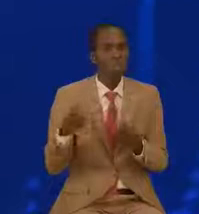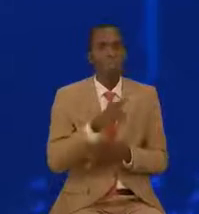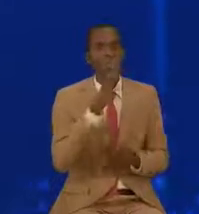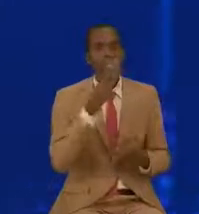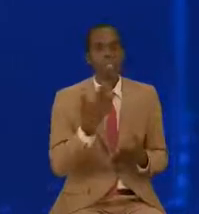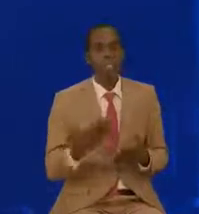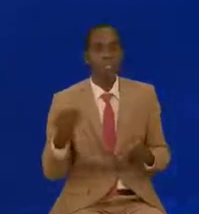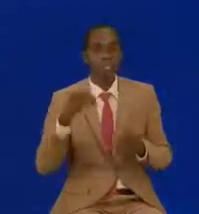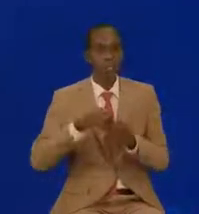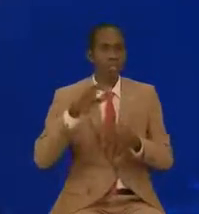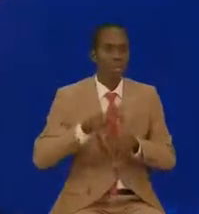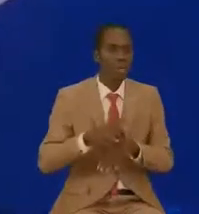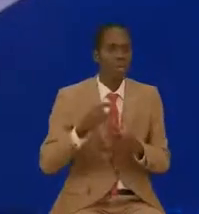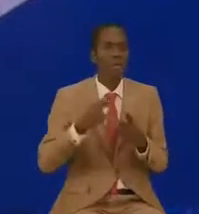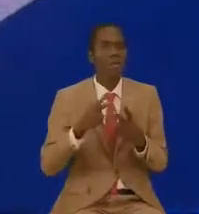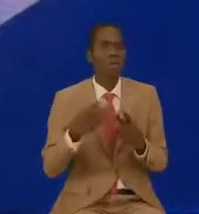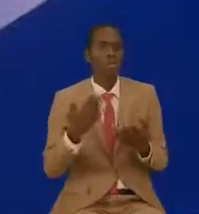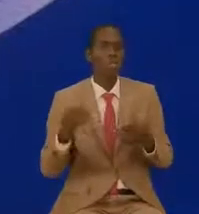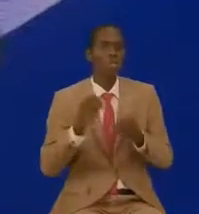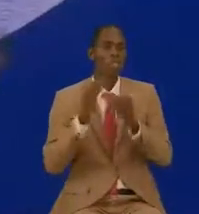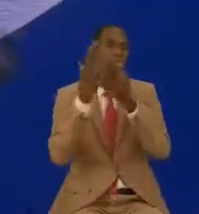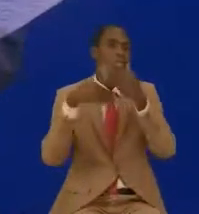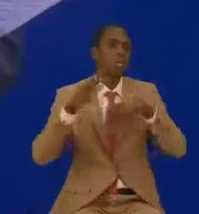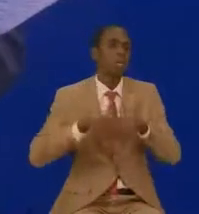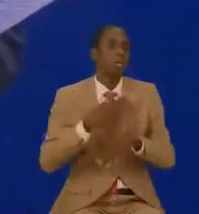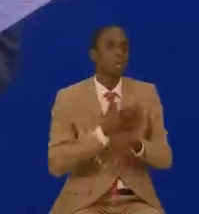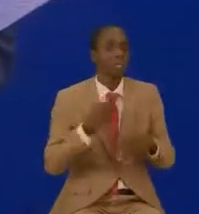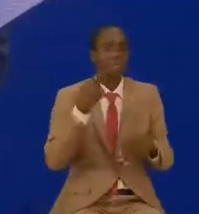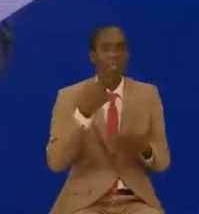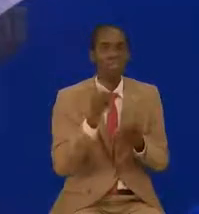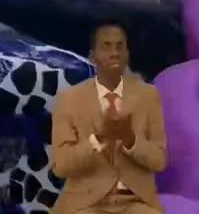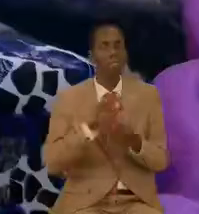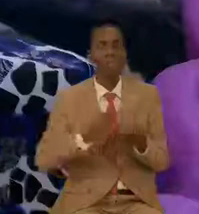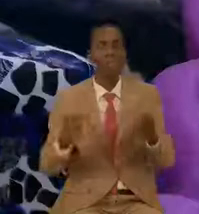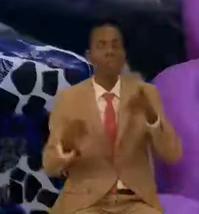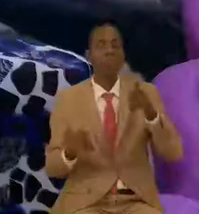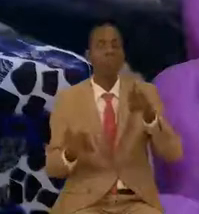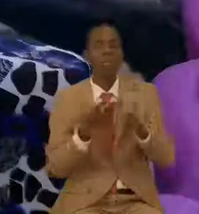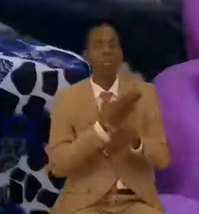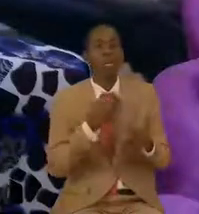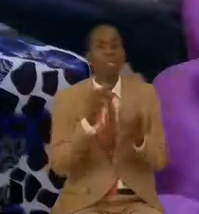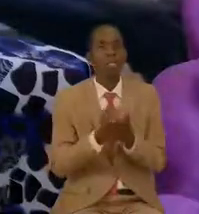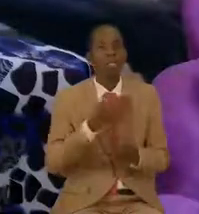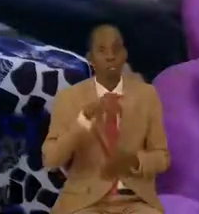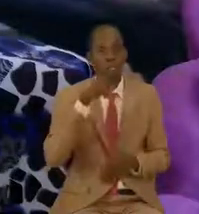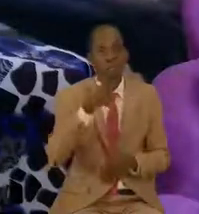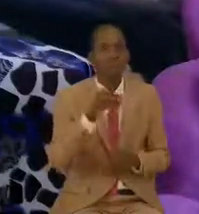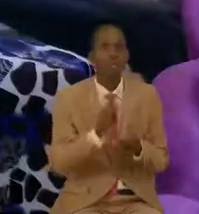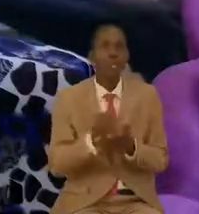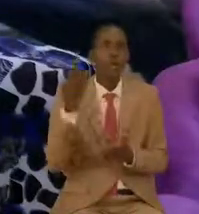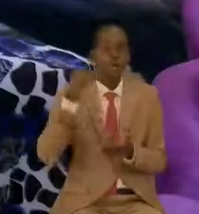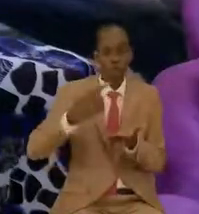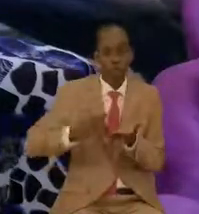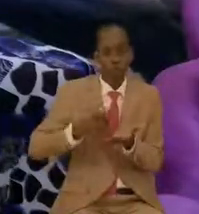Que ce soit dans le ciel ou sur la terre. Verset 21 dit, « Et vous, qui